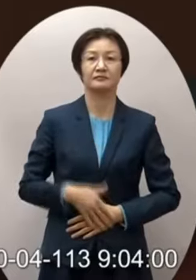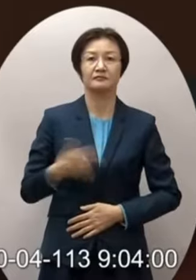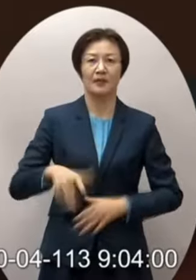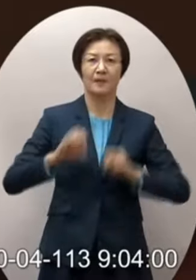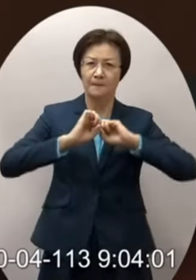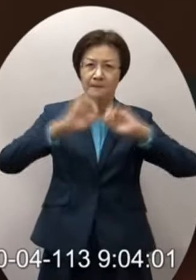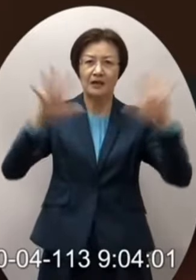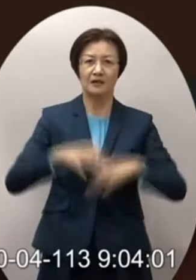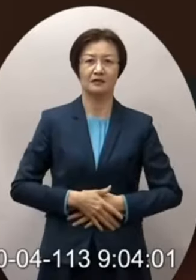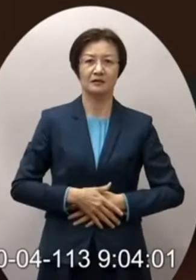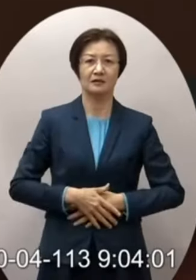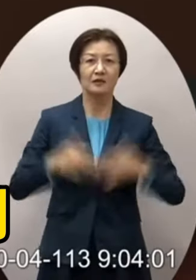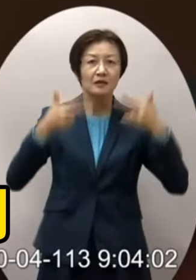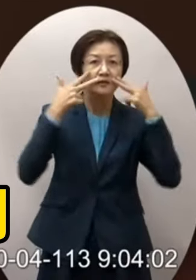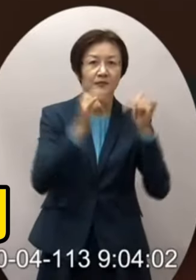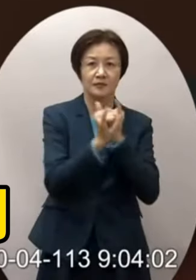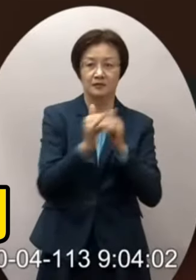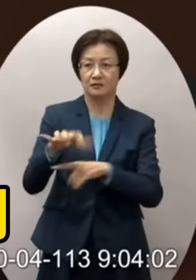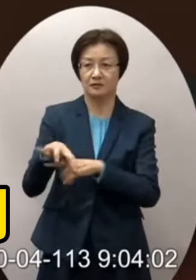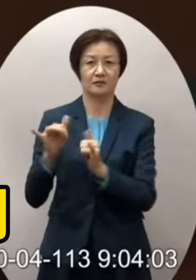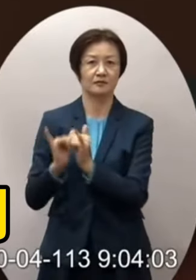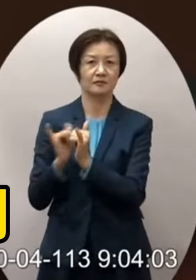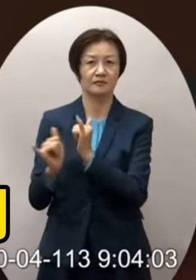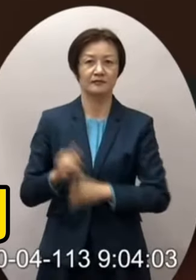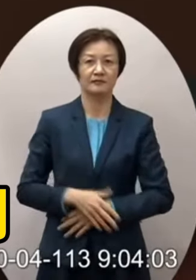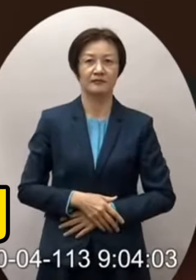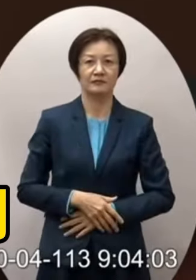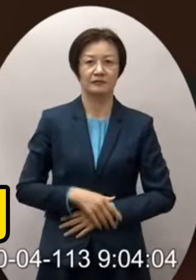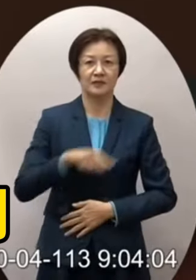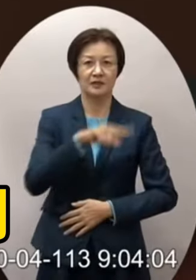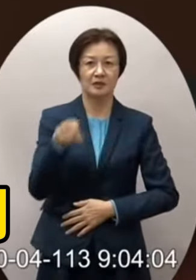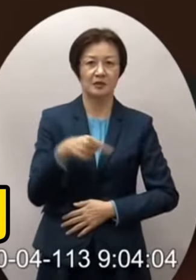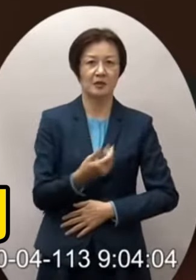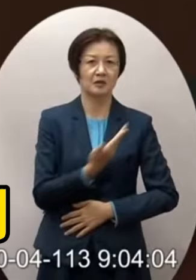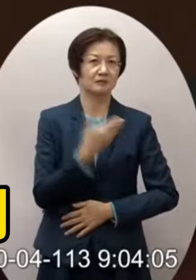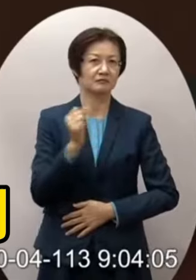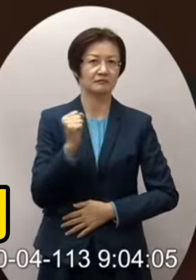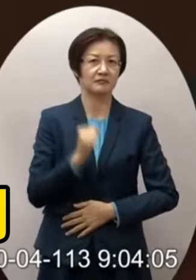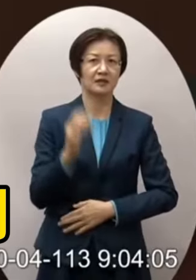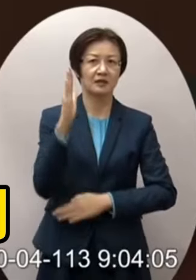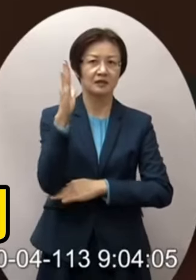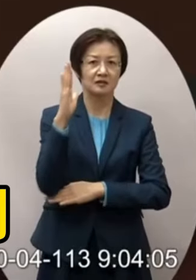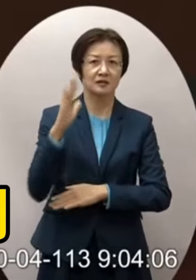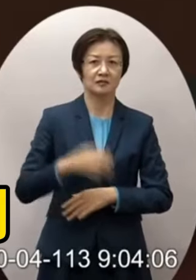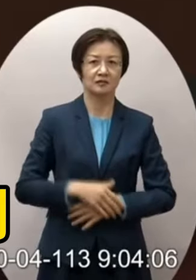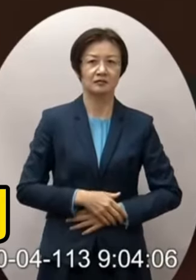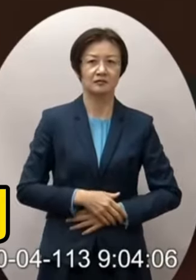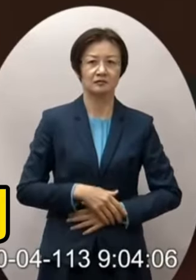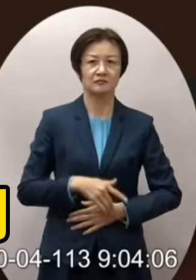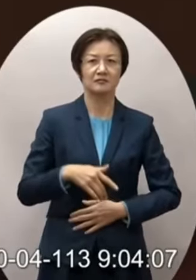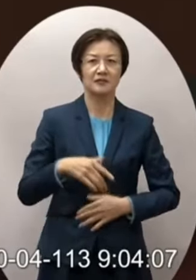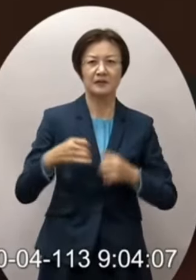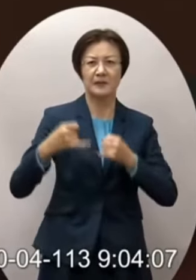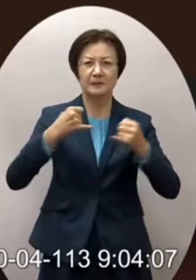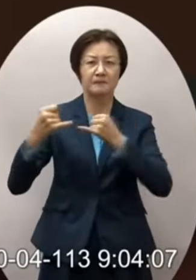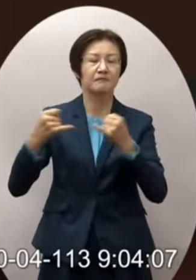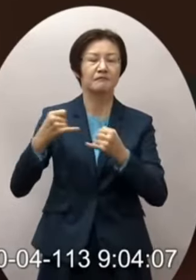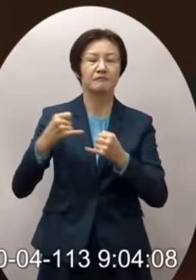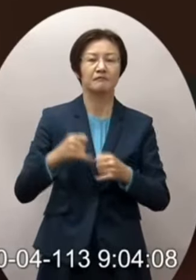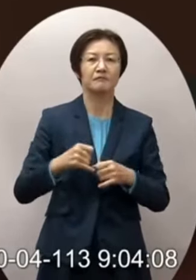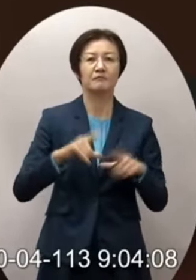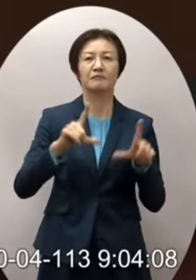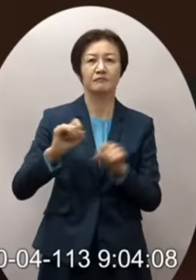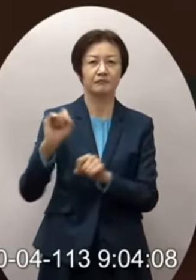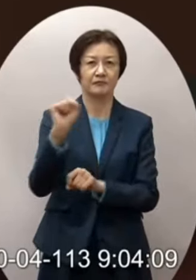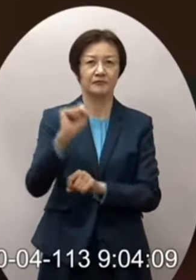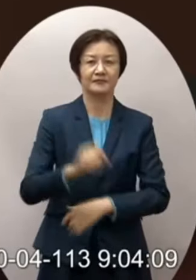原住民跟农民绝对不会屈服于政治的丛林法则。今天我要再